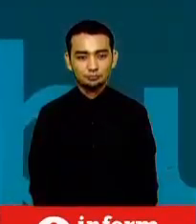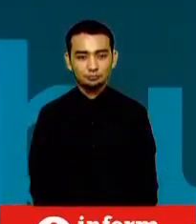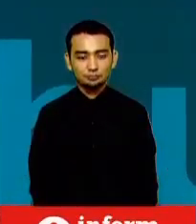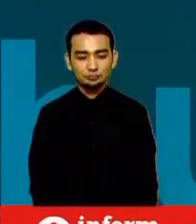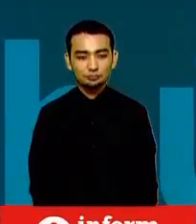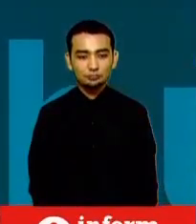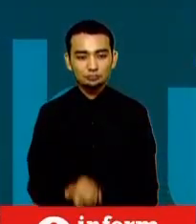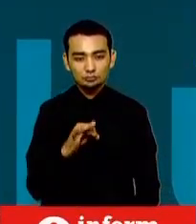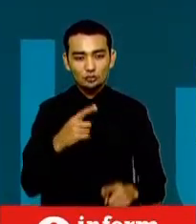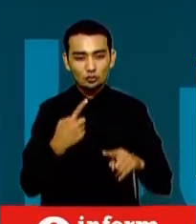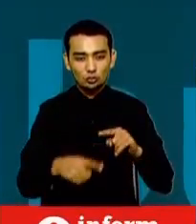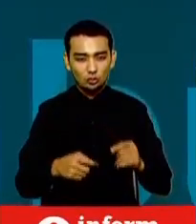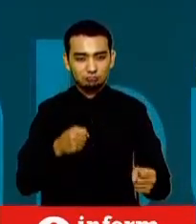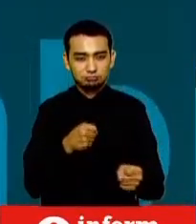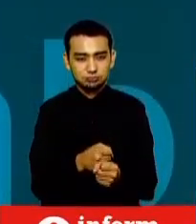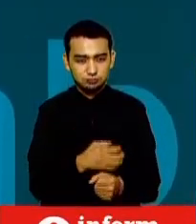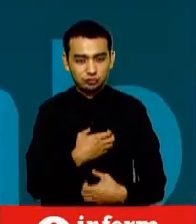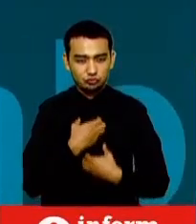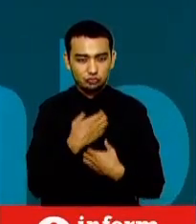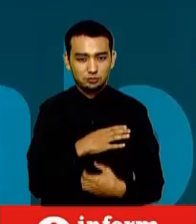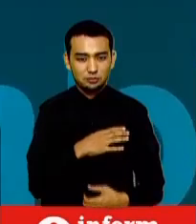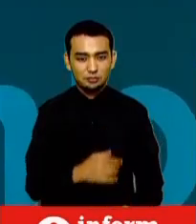И к другой жуткой аварии.